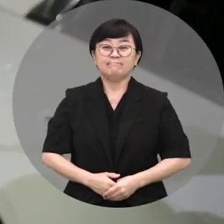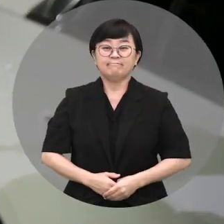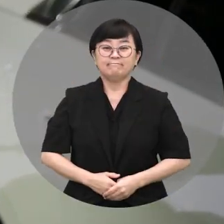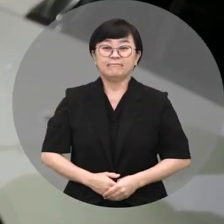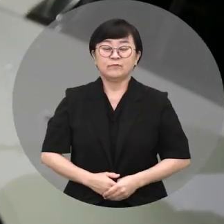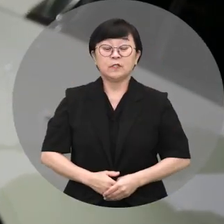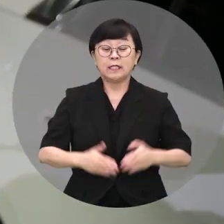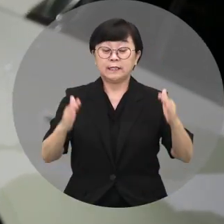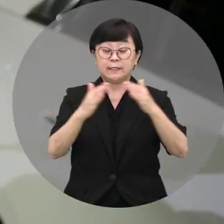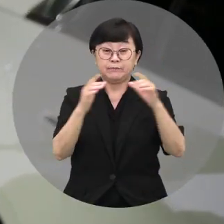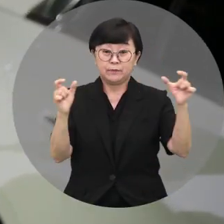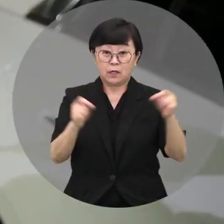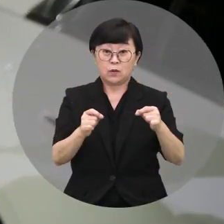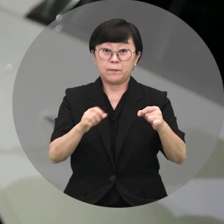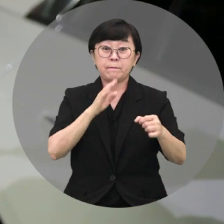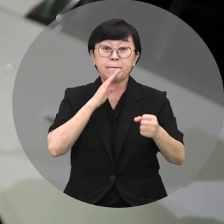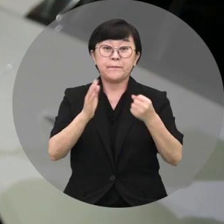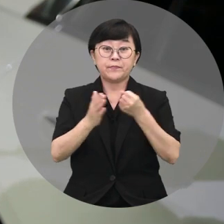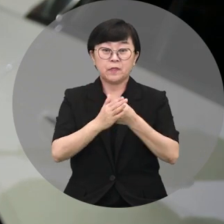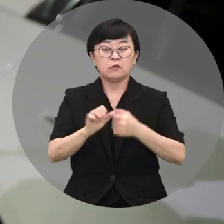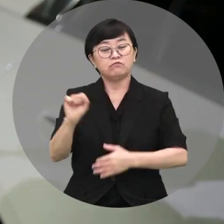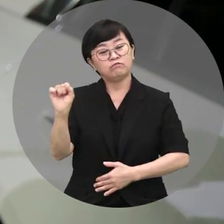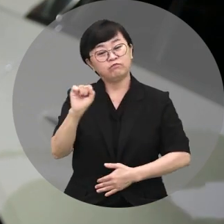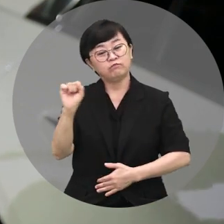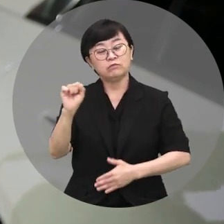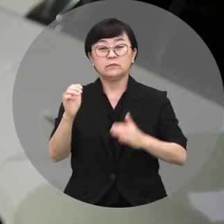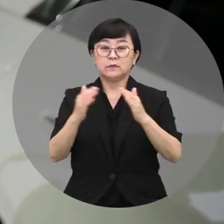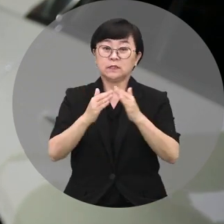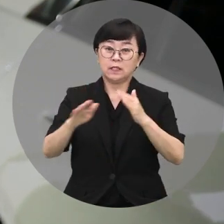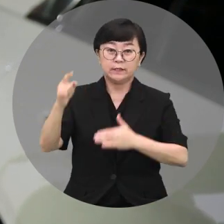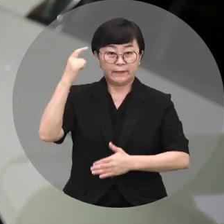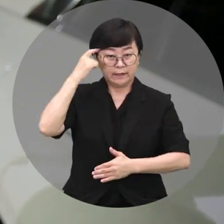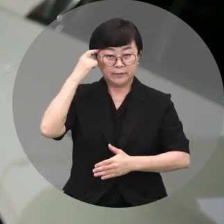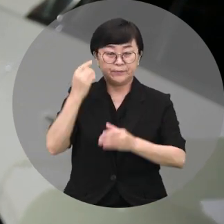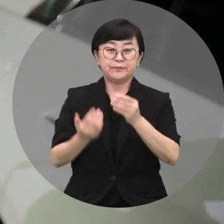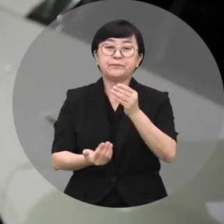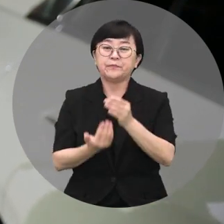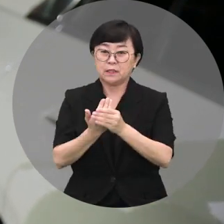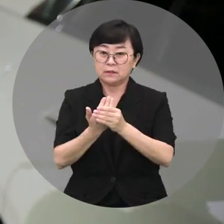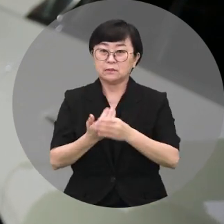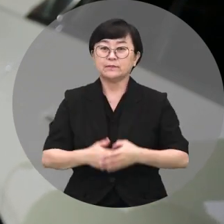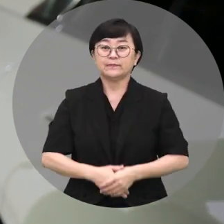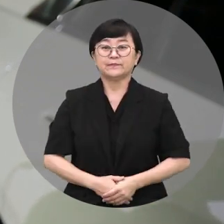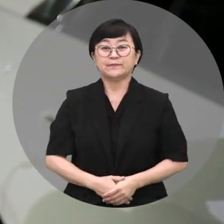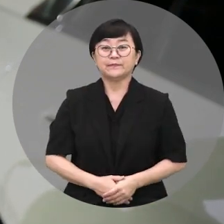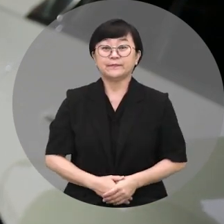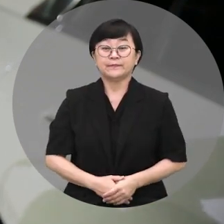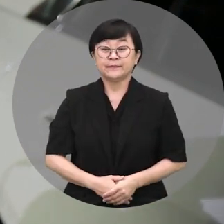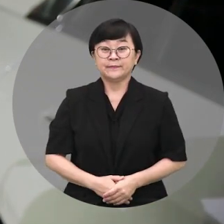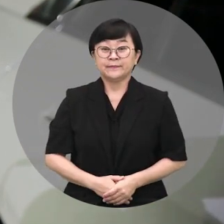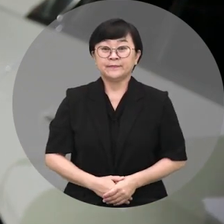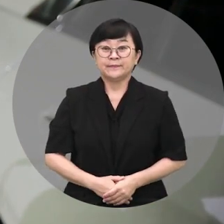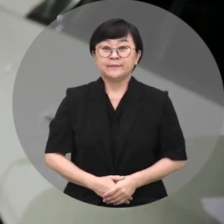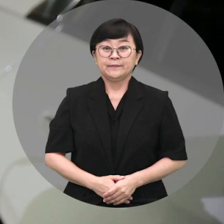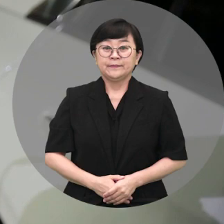집까지 거리가 가깝기 때문에 그냥 운전해서 집에 가야겠다는 생각이 들더라고요.